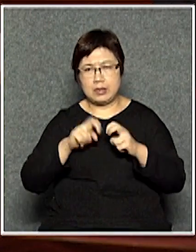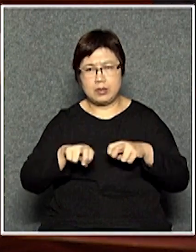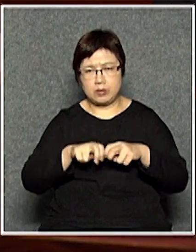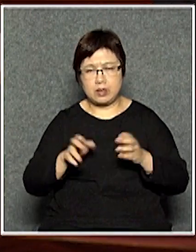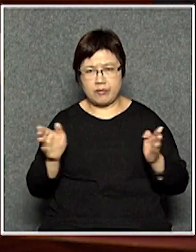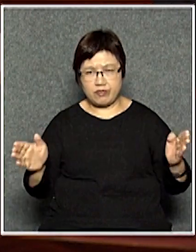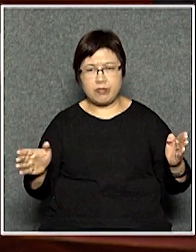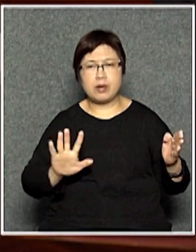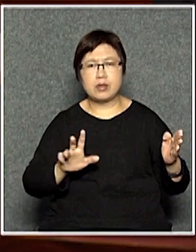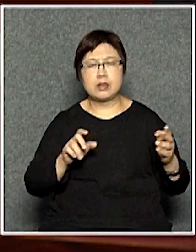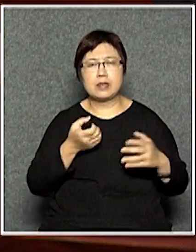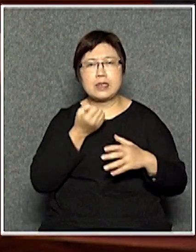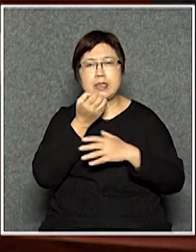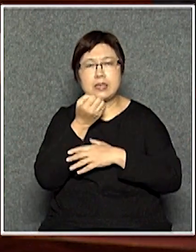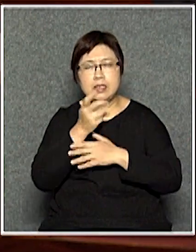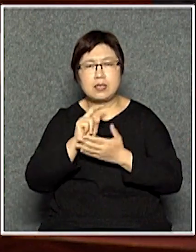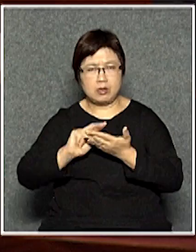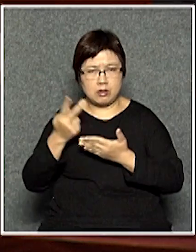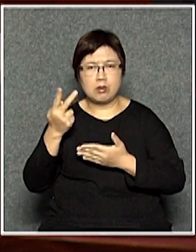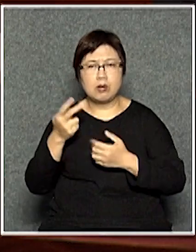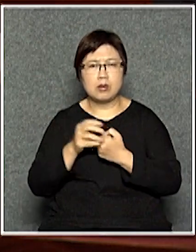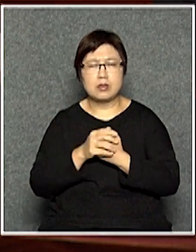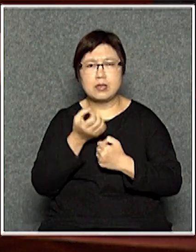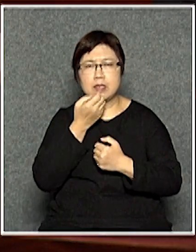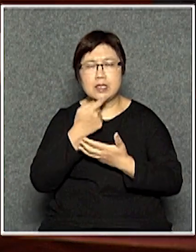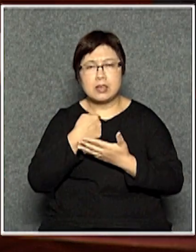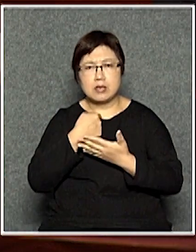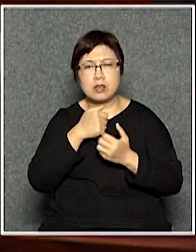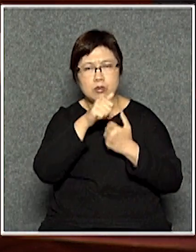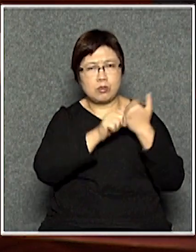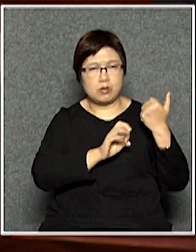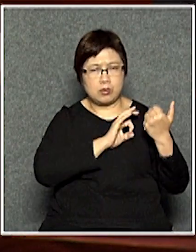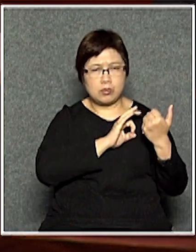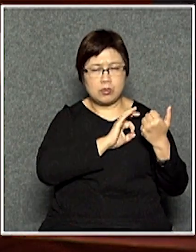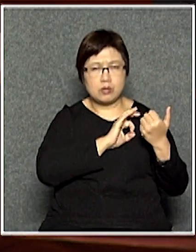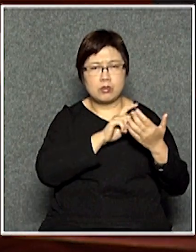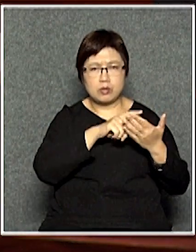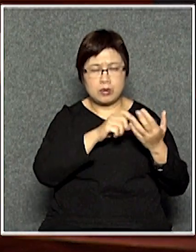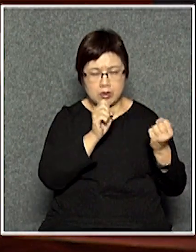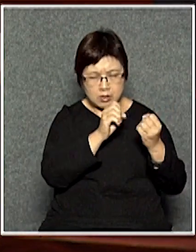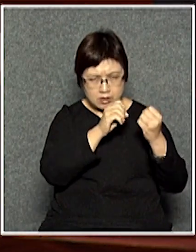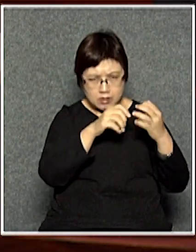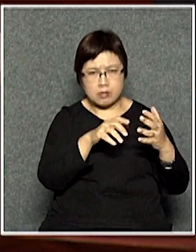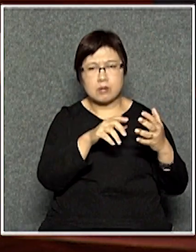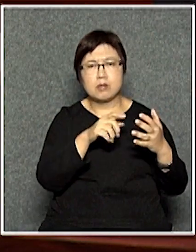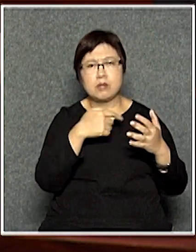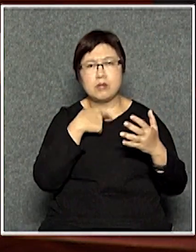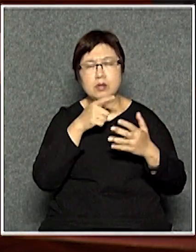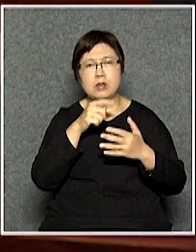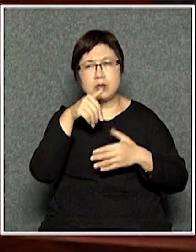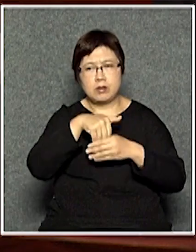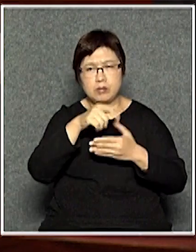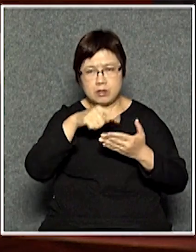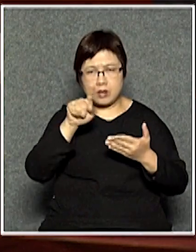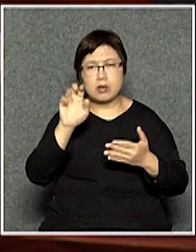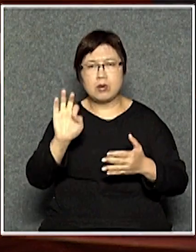而是修改一個建議，這個建議是要通過委員會討論，通過拍板才